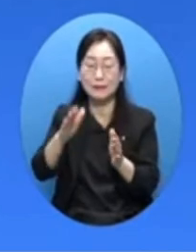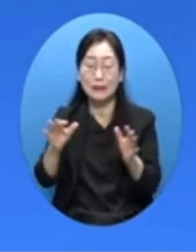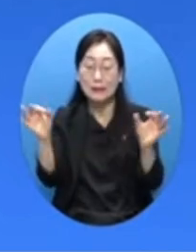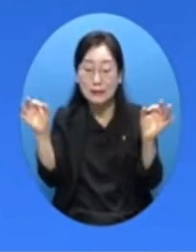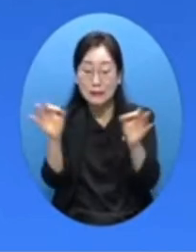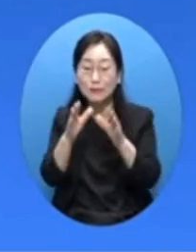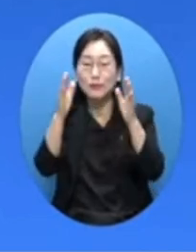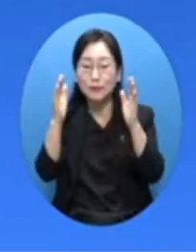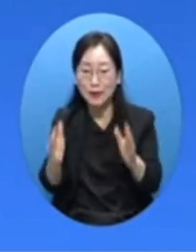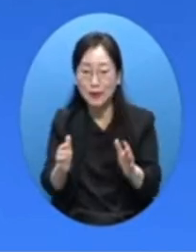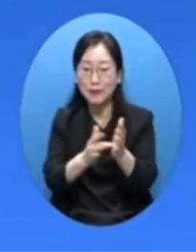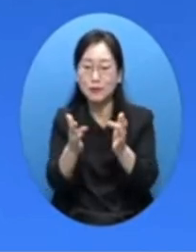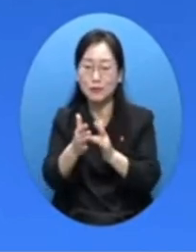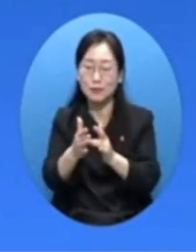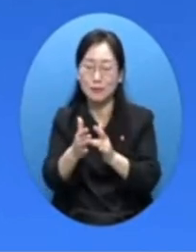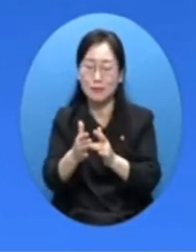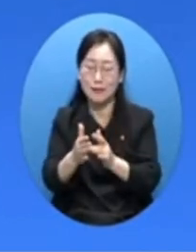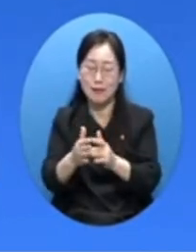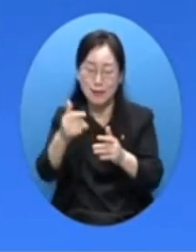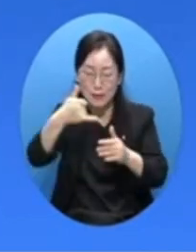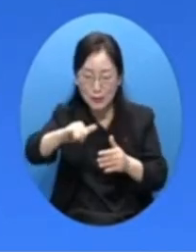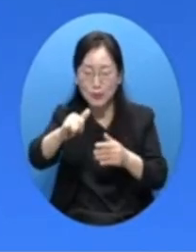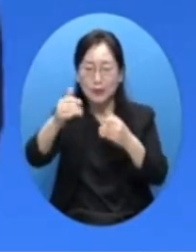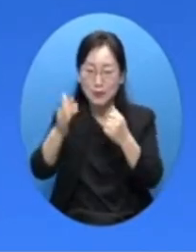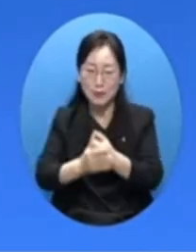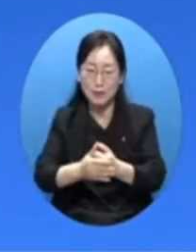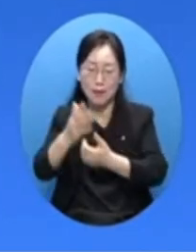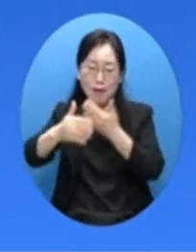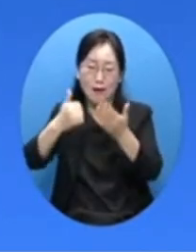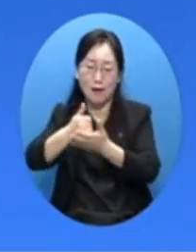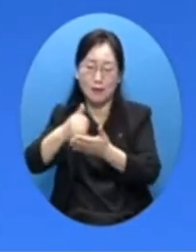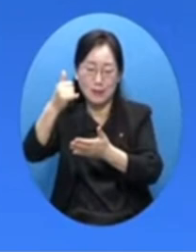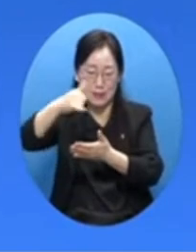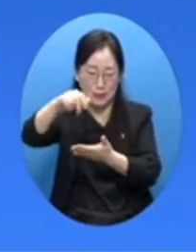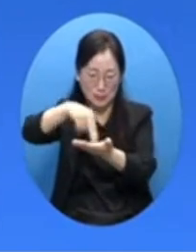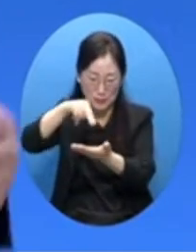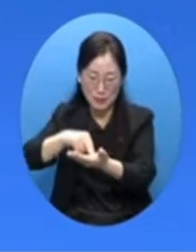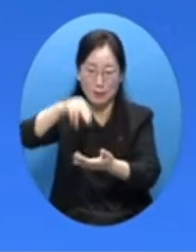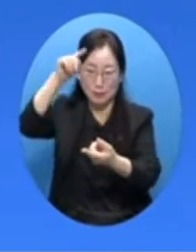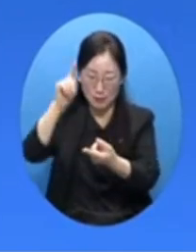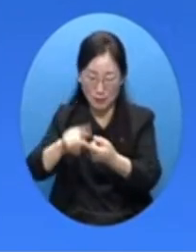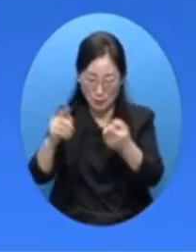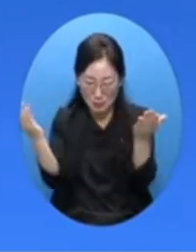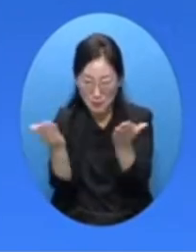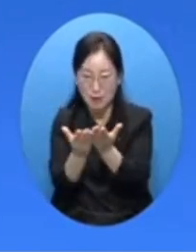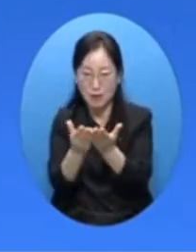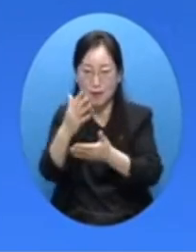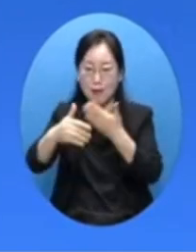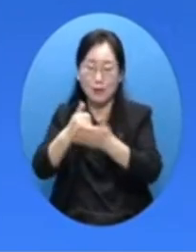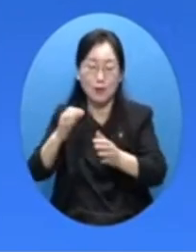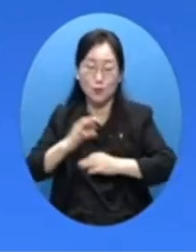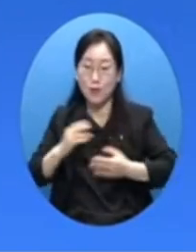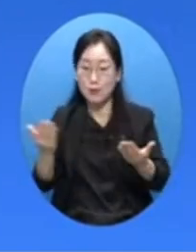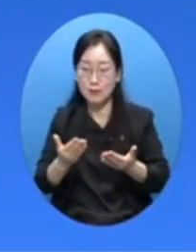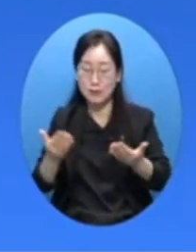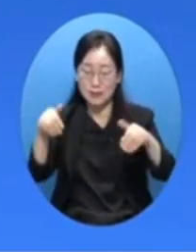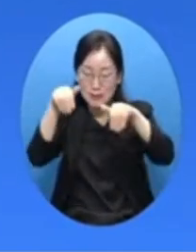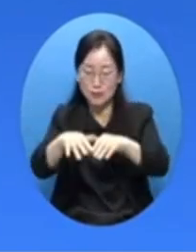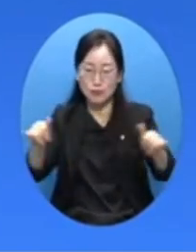인생길에 우리가 예수 믿고 하나님 자녀가 되었으니 위대한 하나님의 자녀로 하나님의 놀라운 역사를 일으키는 하나님의 일꾼으로